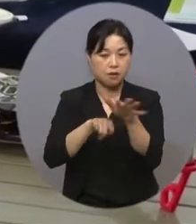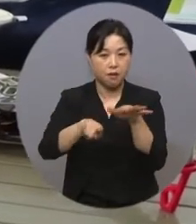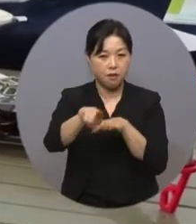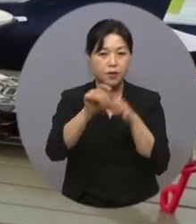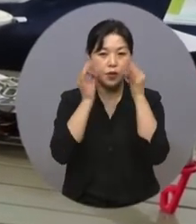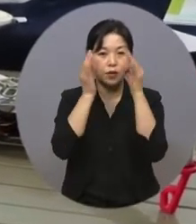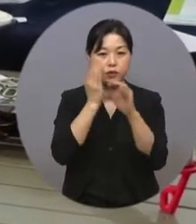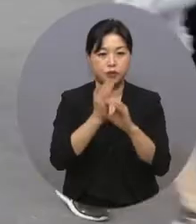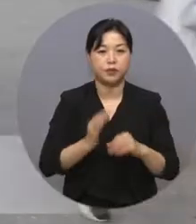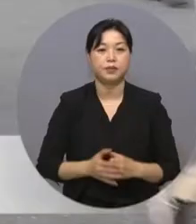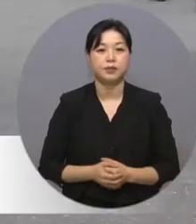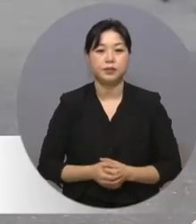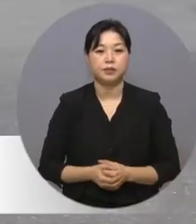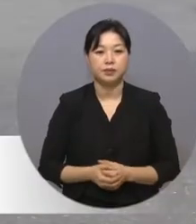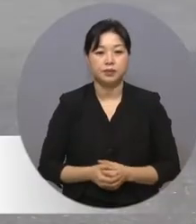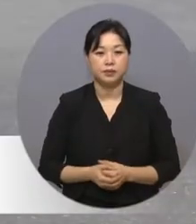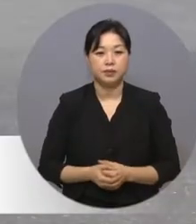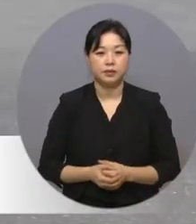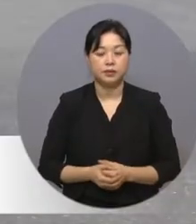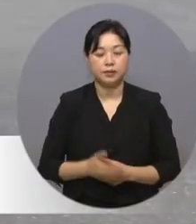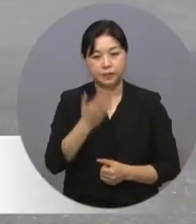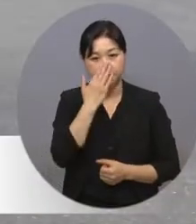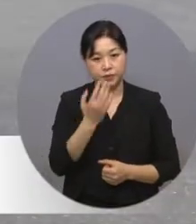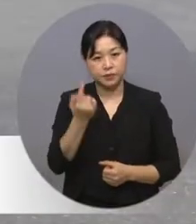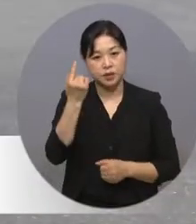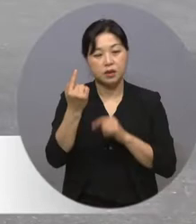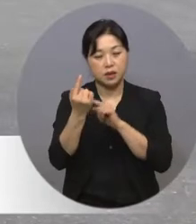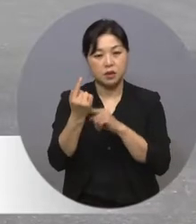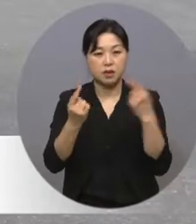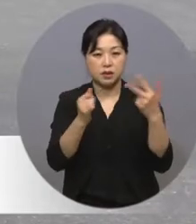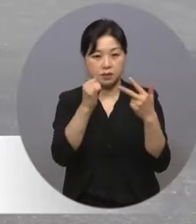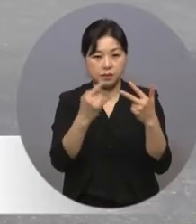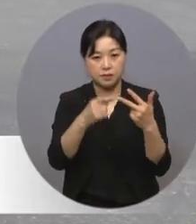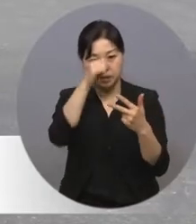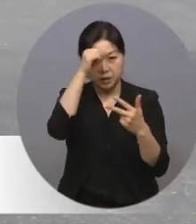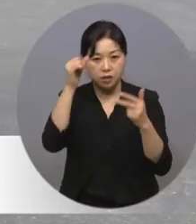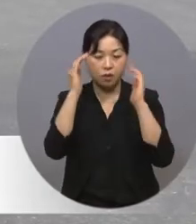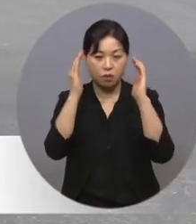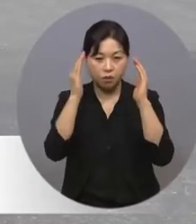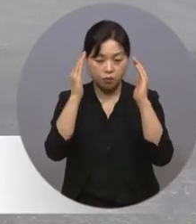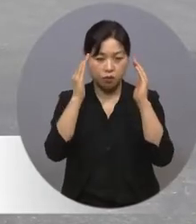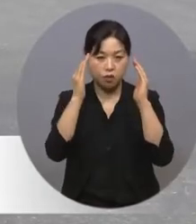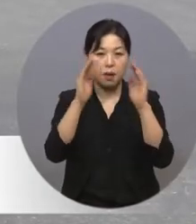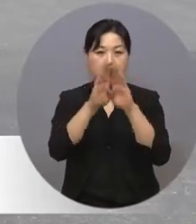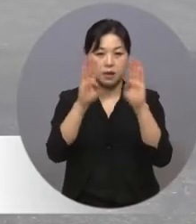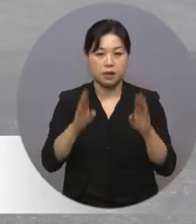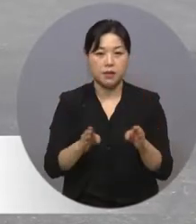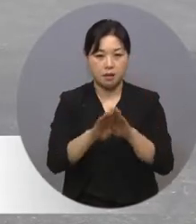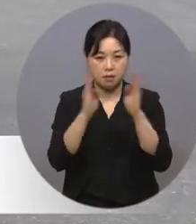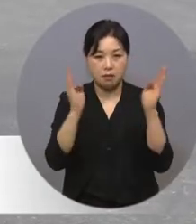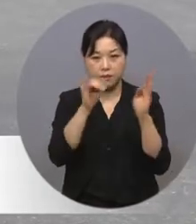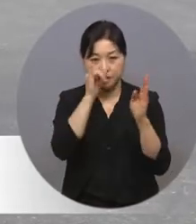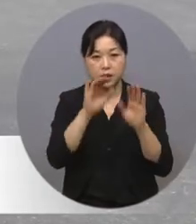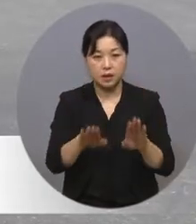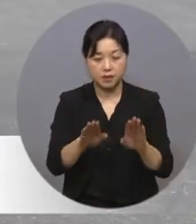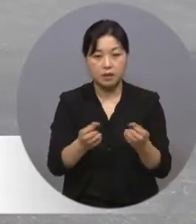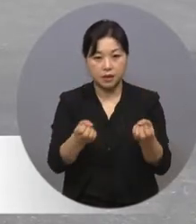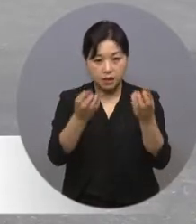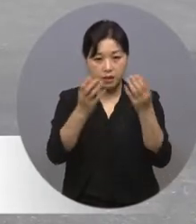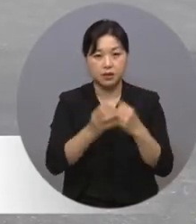앞장서고 있습니다. 순천에서 제7회 대한민국 평생학습 박람회가 열리고 있는데요. 이번